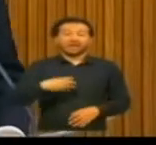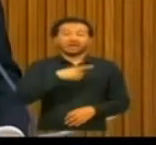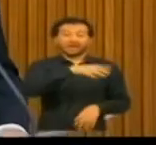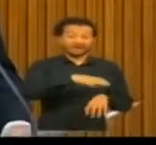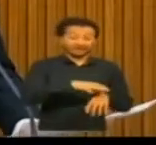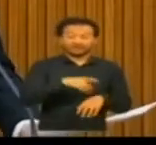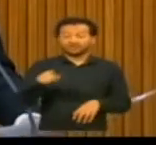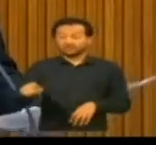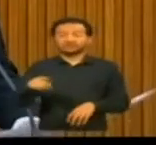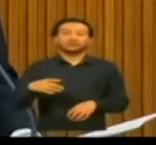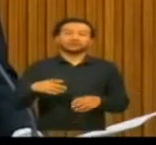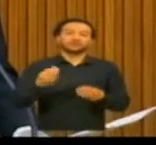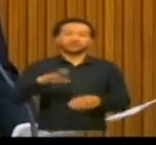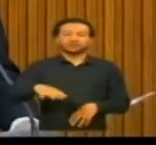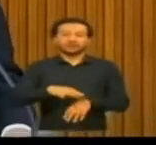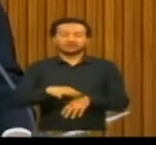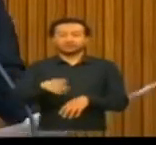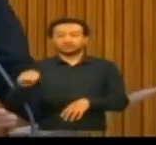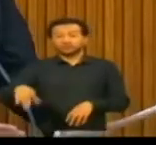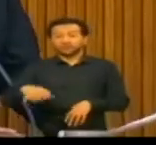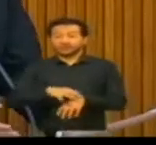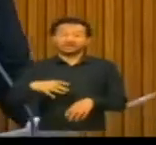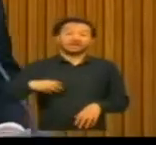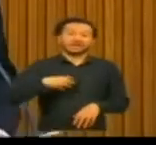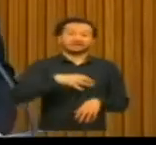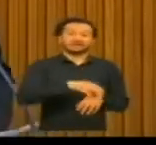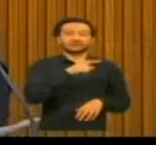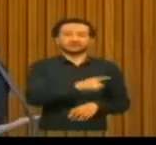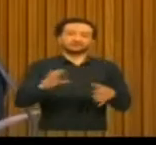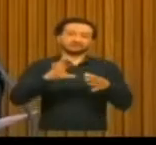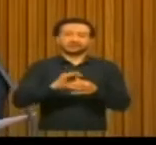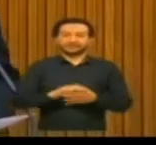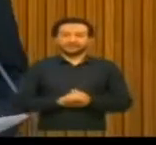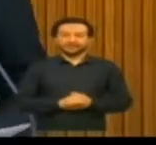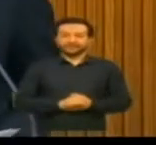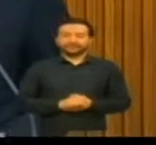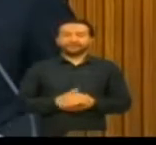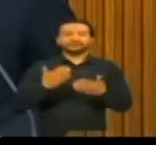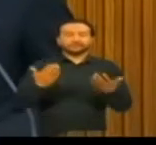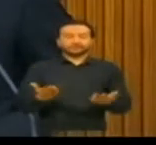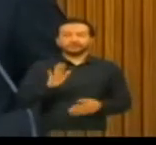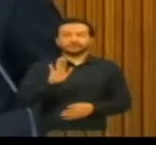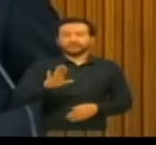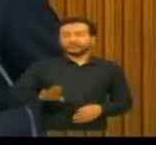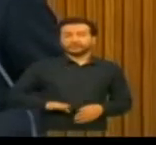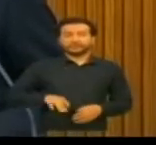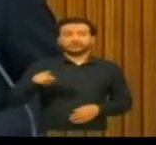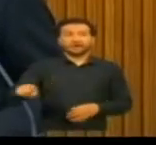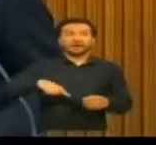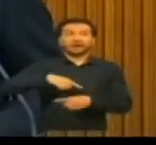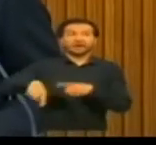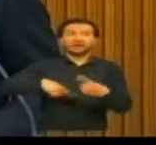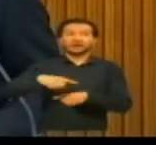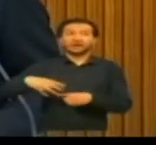hastaysa çocuk hastadır. Çocuk hastaysa anne hastadır. Peki evlatlarını arayan